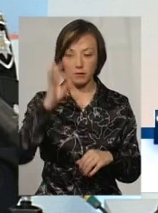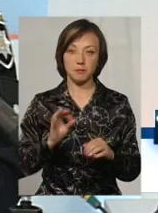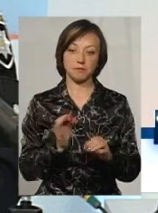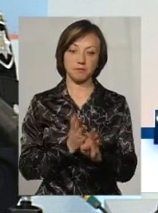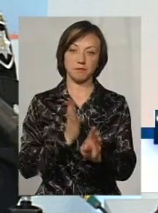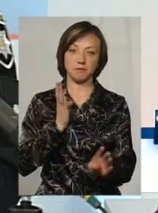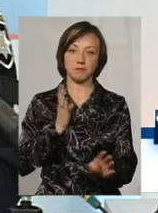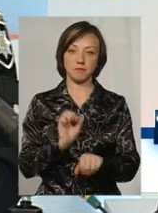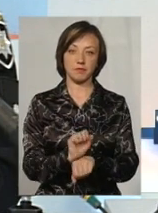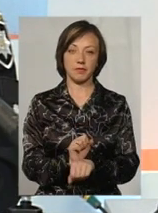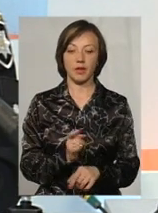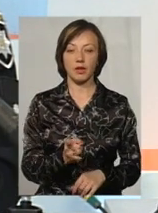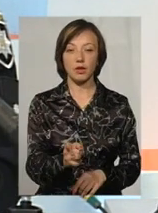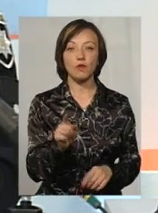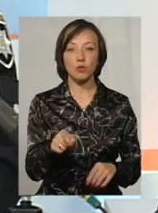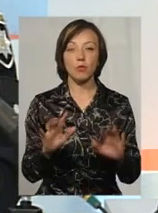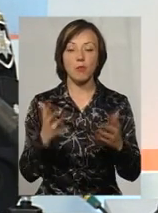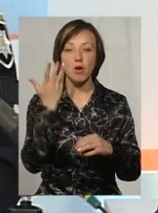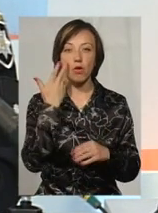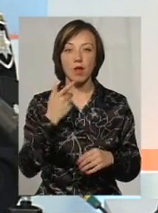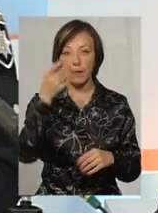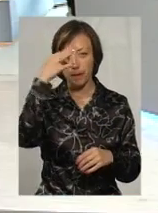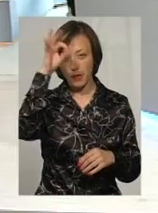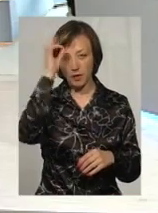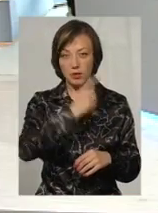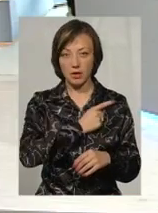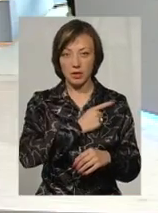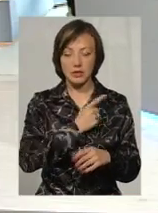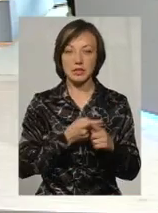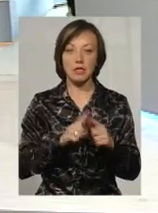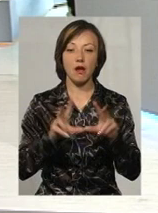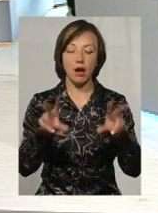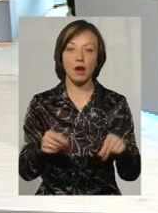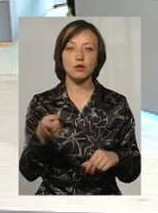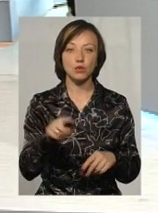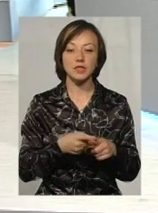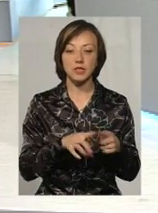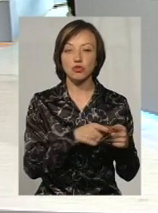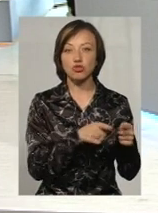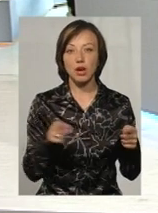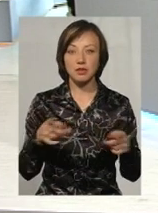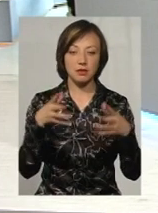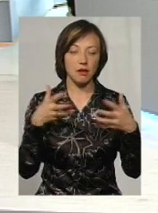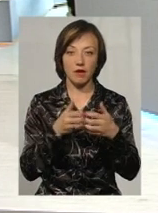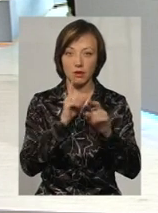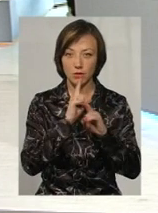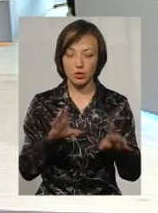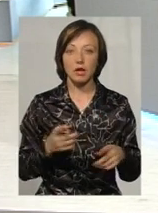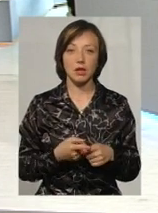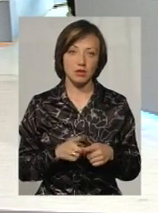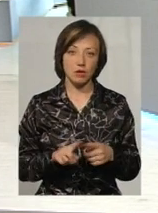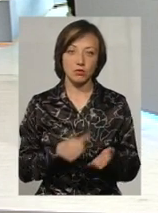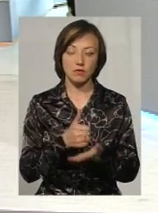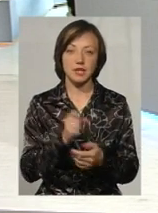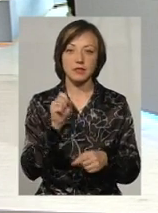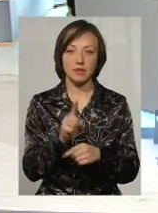вистраюються і їдуть. Тобто, хоча б в той момент, коли патрульний екіпаж їде, це вже гарантія того, що в цей час ДТП вже не відбудеться. А це